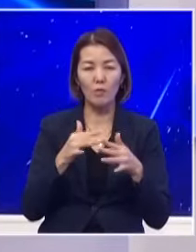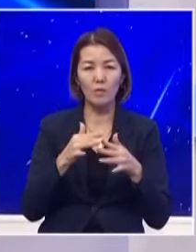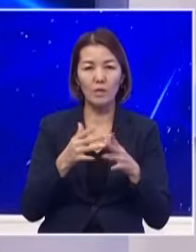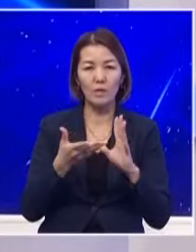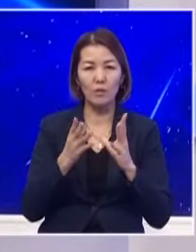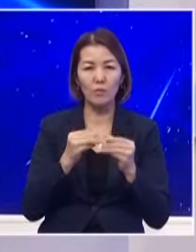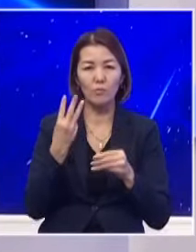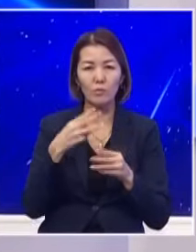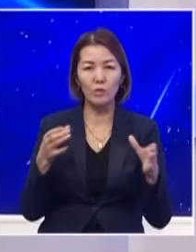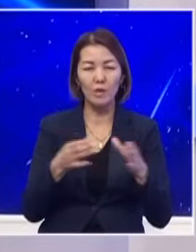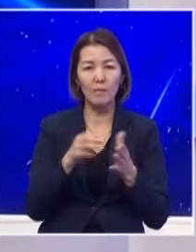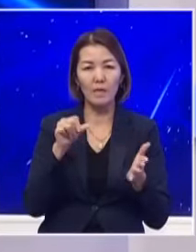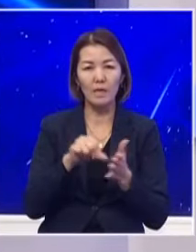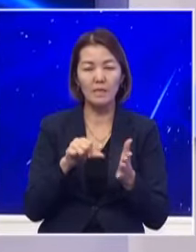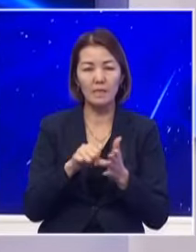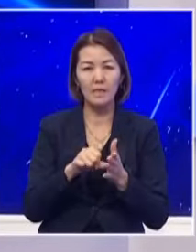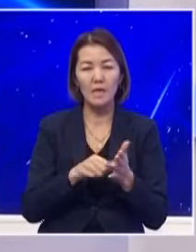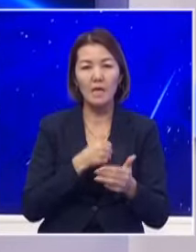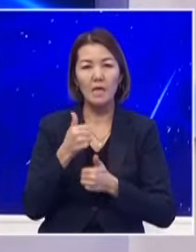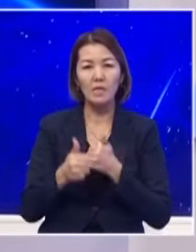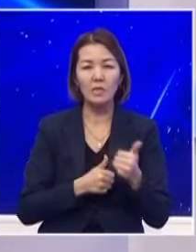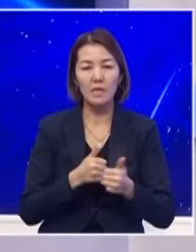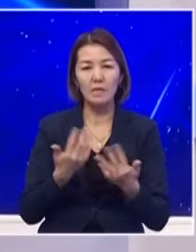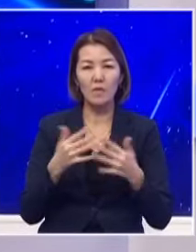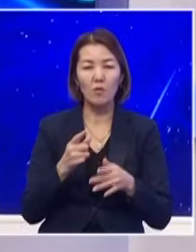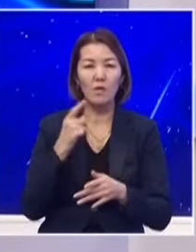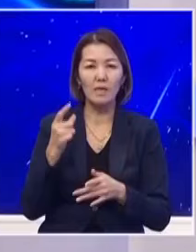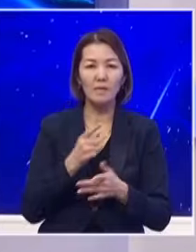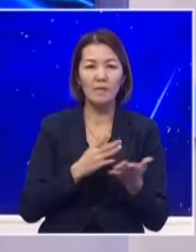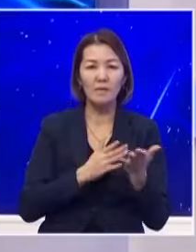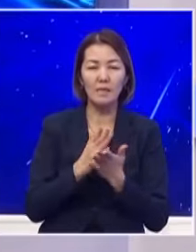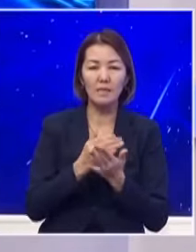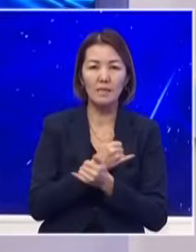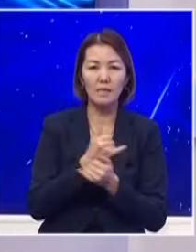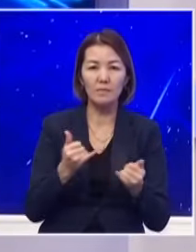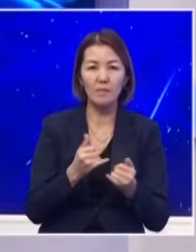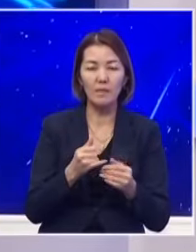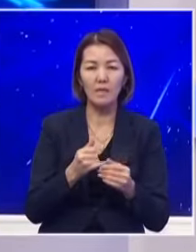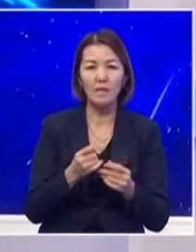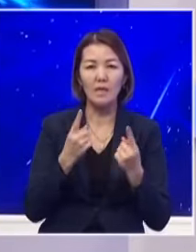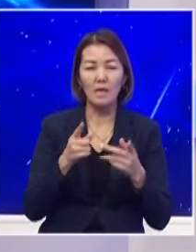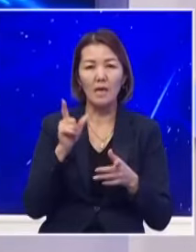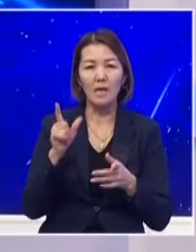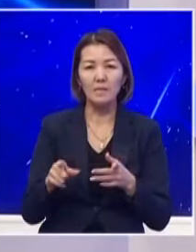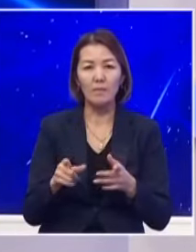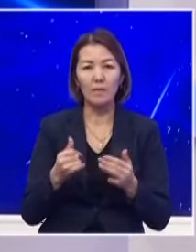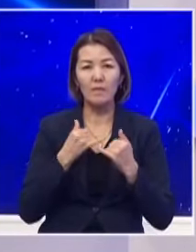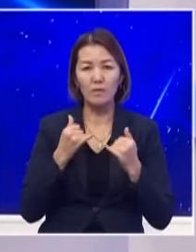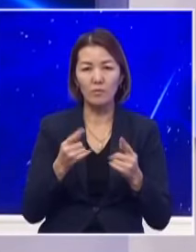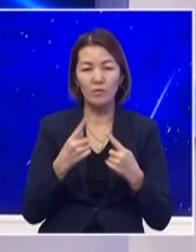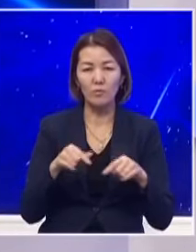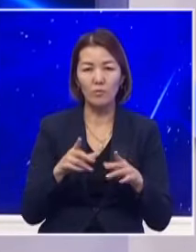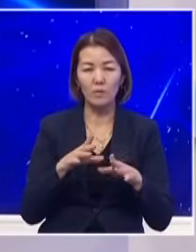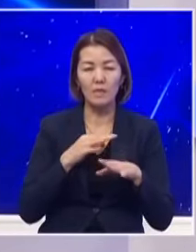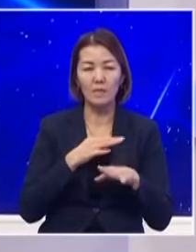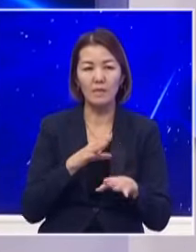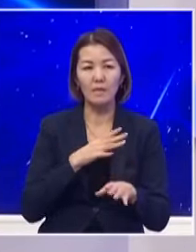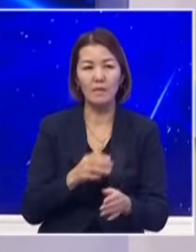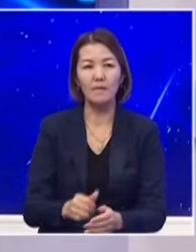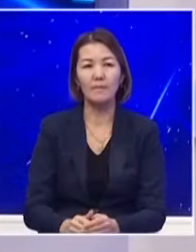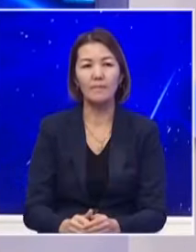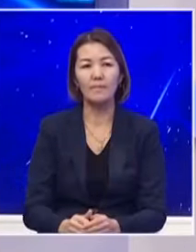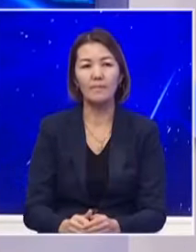30 команда қатысты. Аталмыш жарыс өңірдің ауыл шаруашылығы саласында қызмет еткен аптал қызметкер құрметіне ұйымдастырылды.